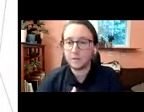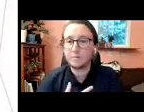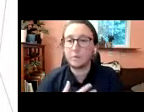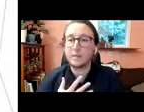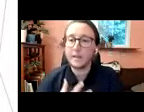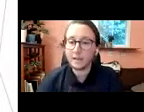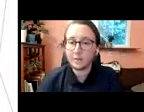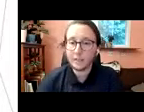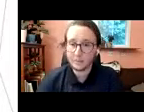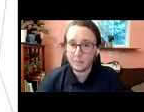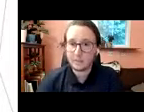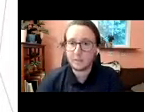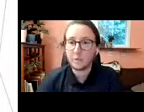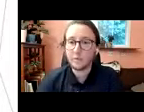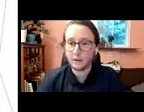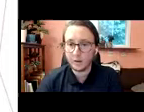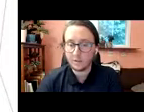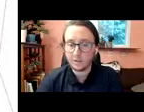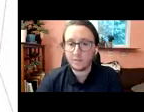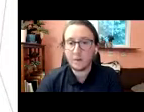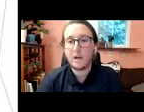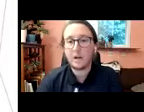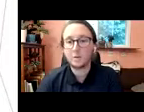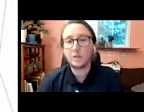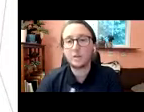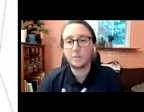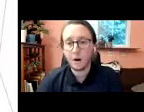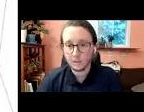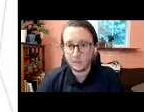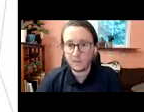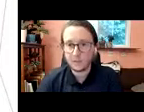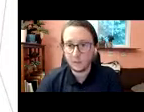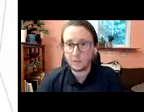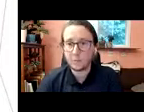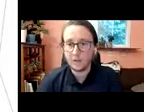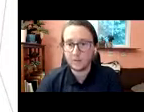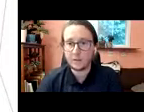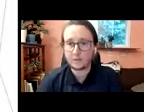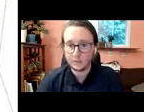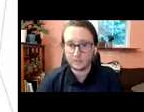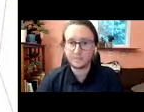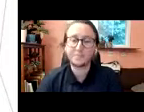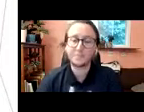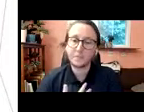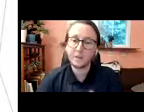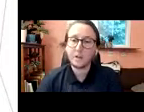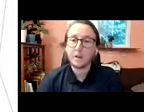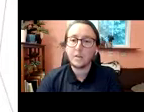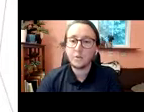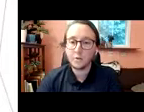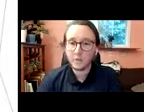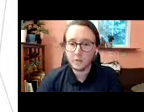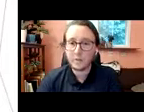aux participants d'écrire, de souvenirs en troisième personne d'une expérience négative,